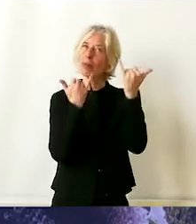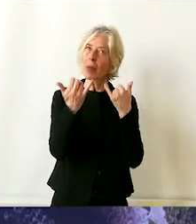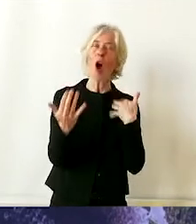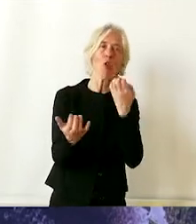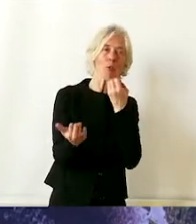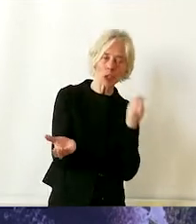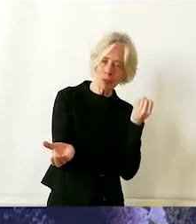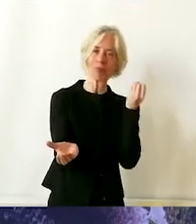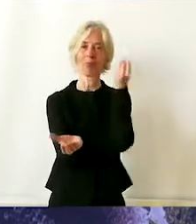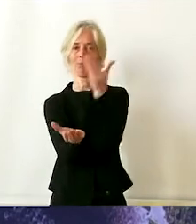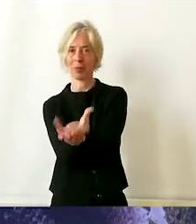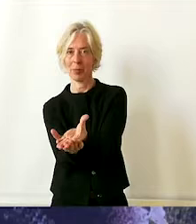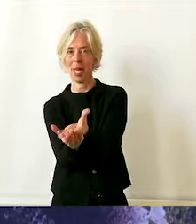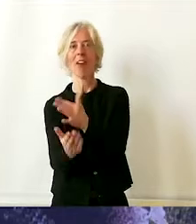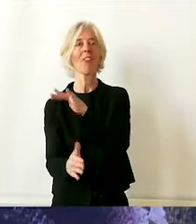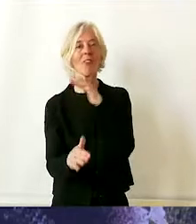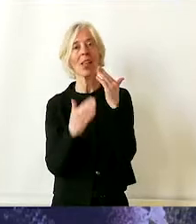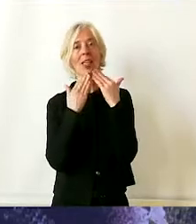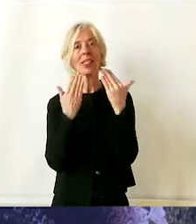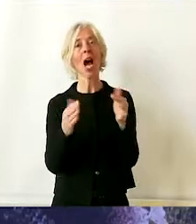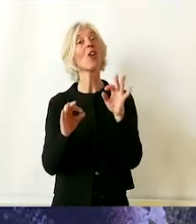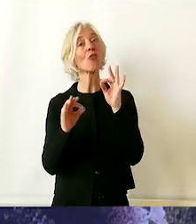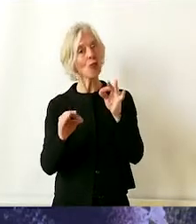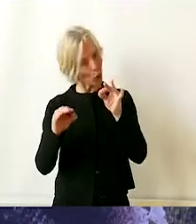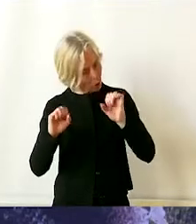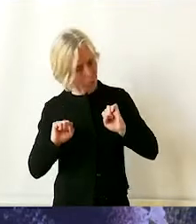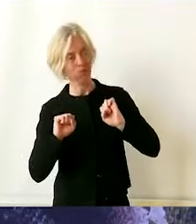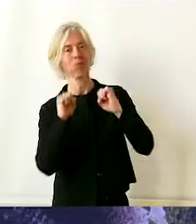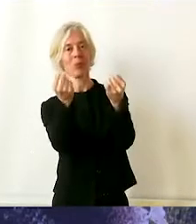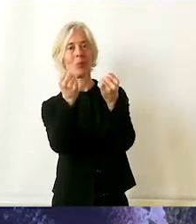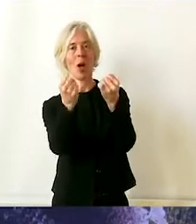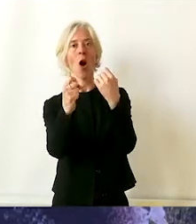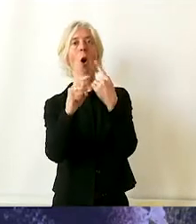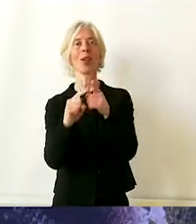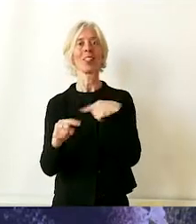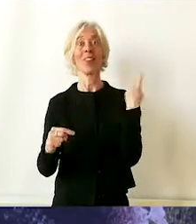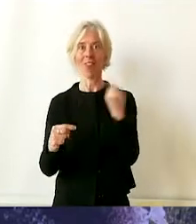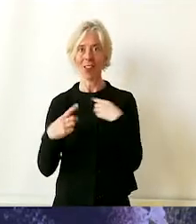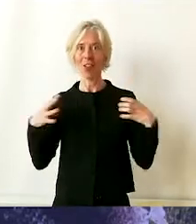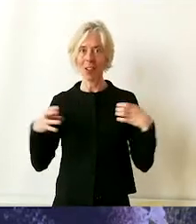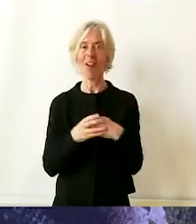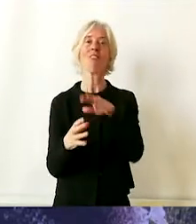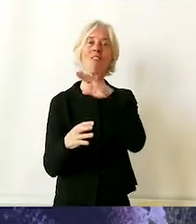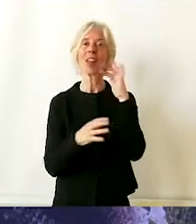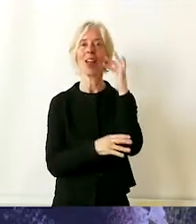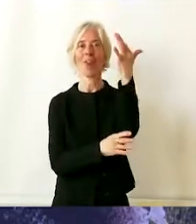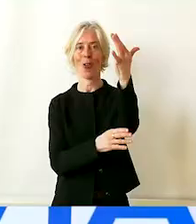einzubringen. Vielen Dank für diese Initiative und uns allen viel Erfolg dabei.